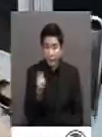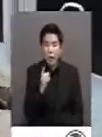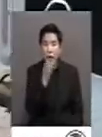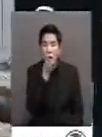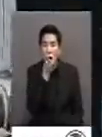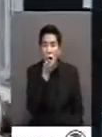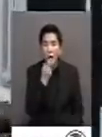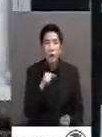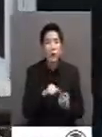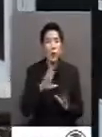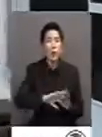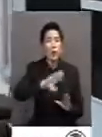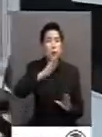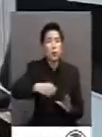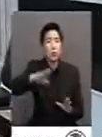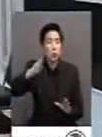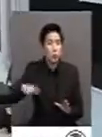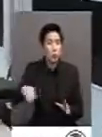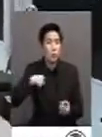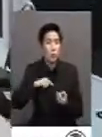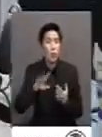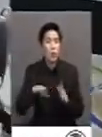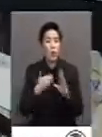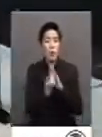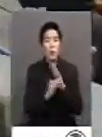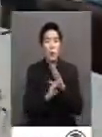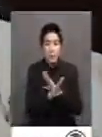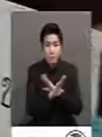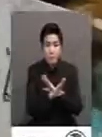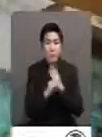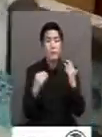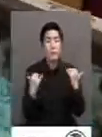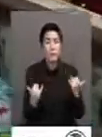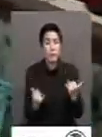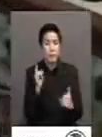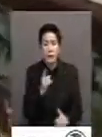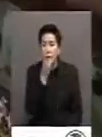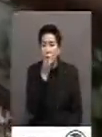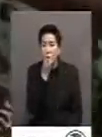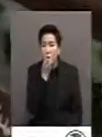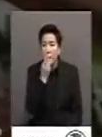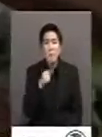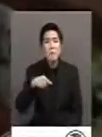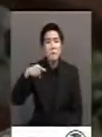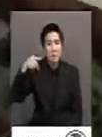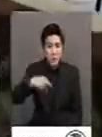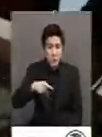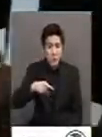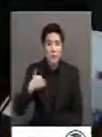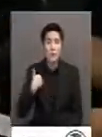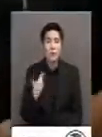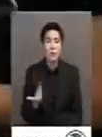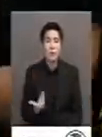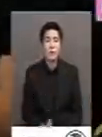หางภูเขาไฟนะคะเป็นข้าวที่มาจากจังหวัดบุรีรัมย์เขาบอกว่าเป็นข้าวที่มีความพิเศษด้วยใช่ไหมคะ